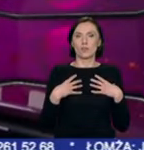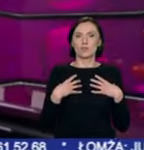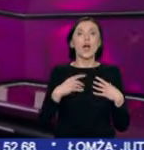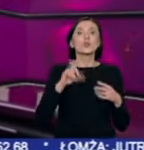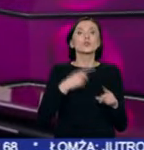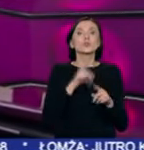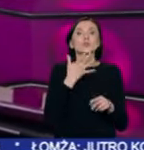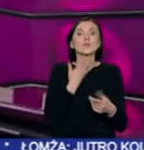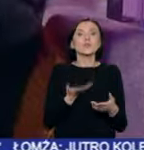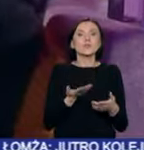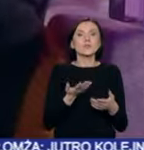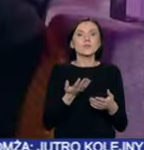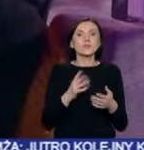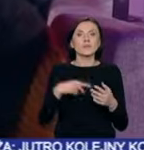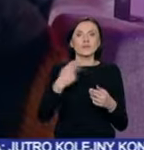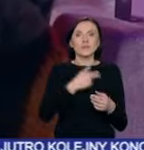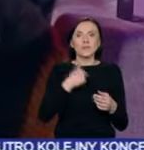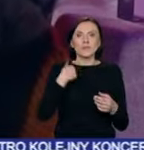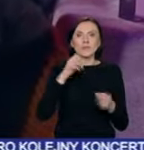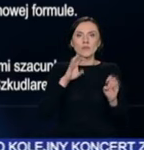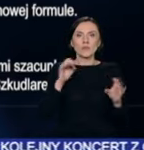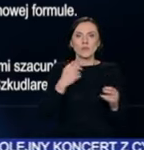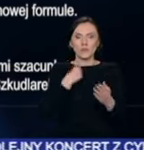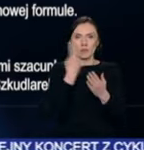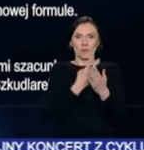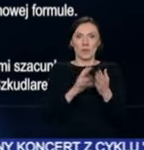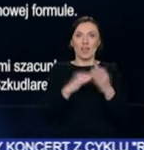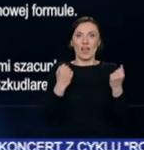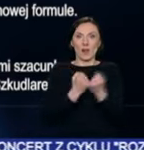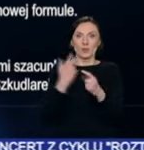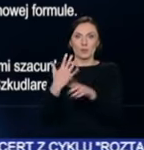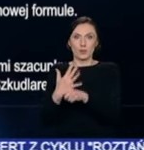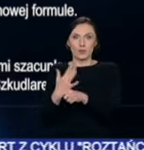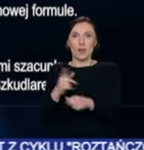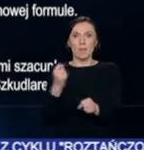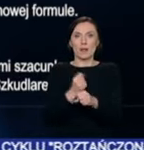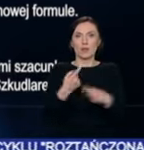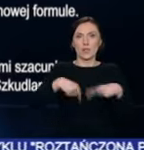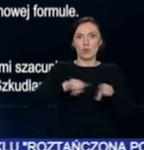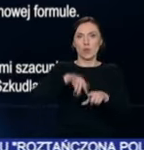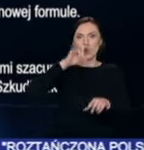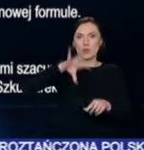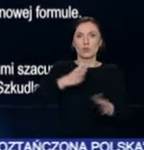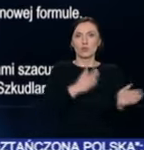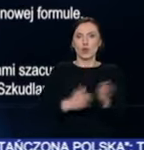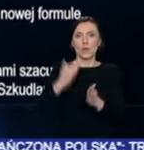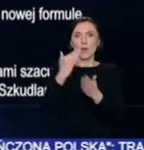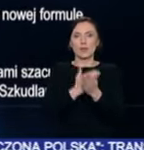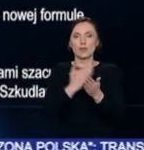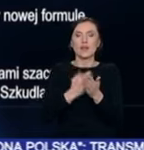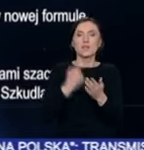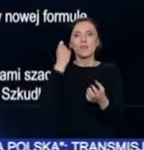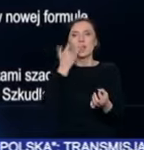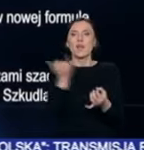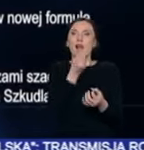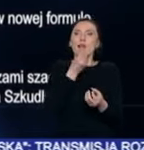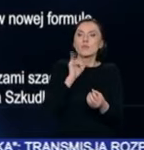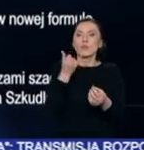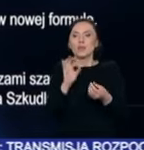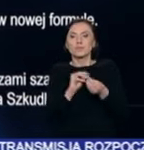spółka? W przesłanym nam oświadczeniu czytamy. W Kraków 50-20 pracuje zespół przygotowujący propozycję optymalizacji